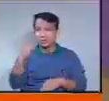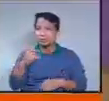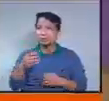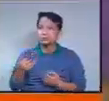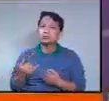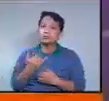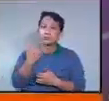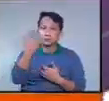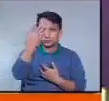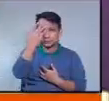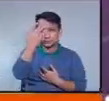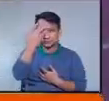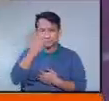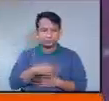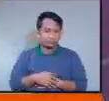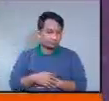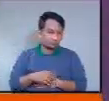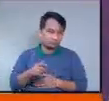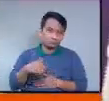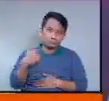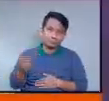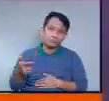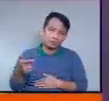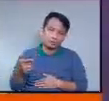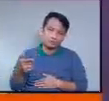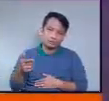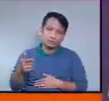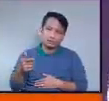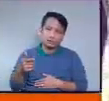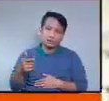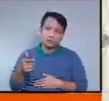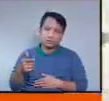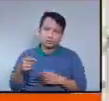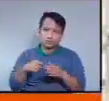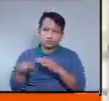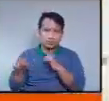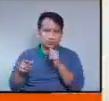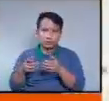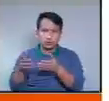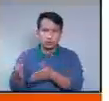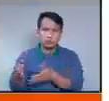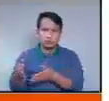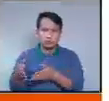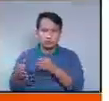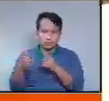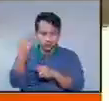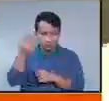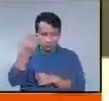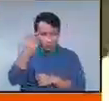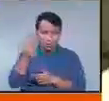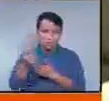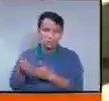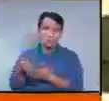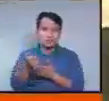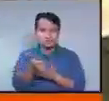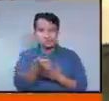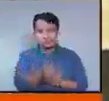sakit. Pero sabi din naman ng mga evacuees, hindi naman daw sila pinapabayaan so far ng gobyerno. Meron daw